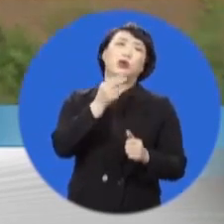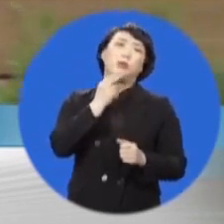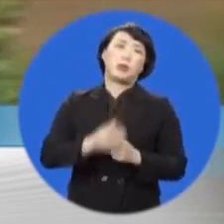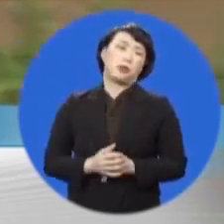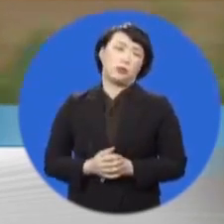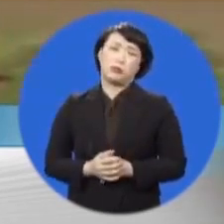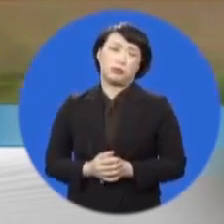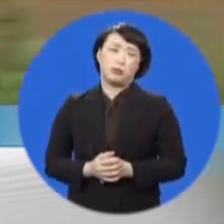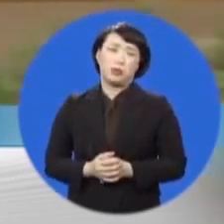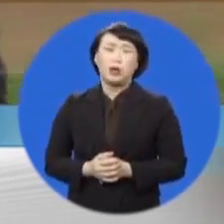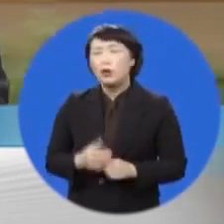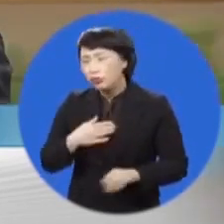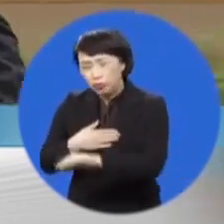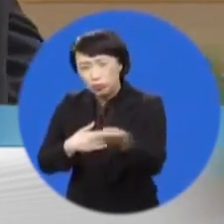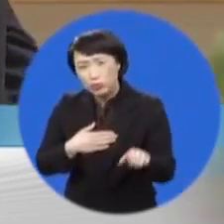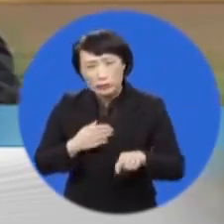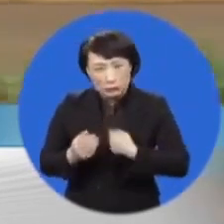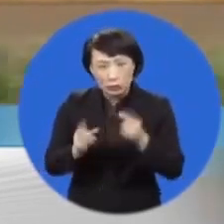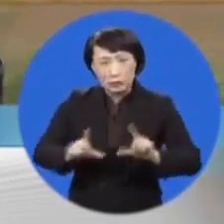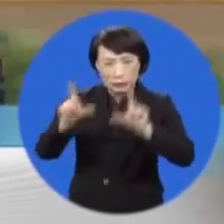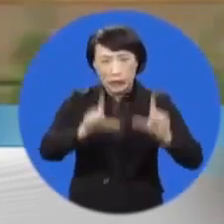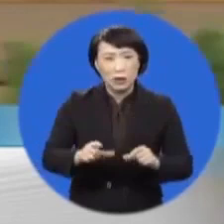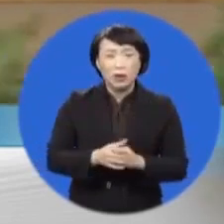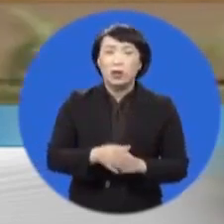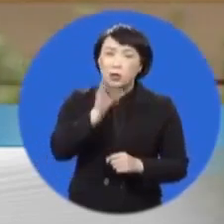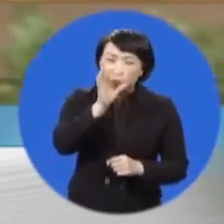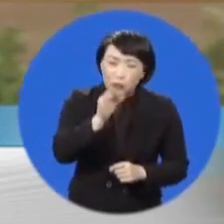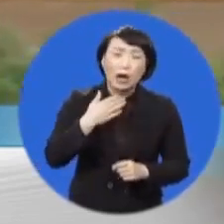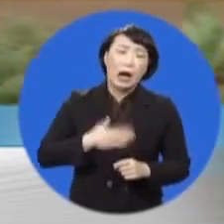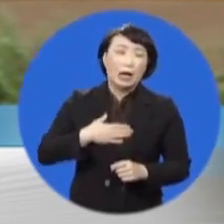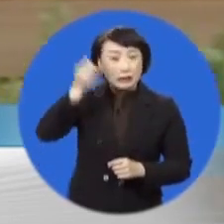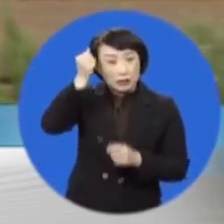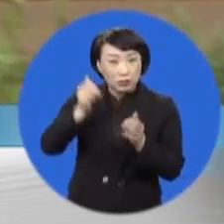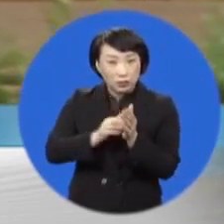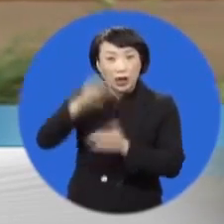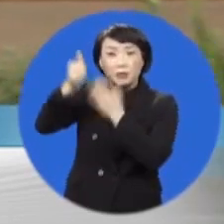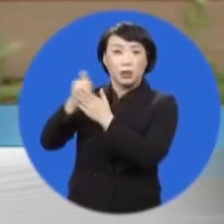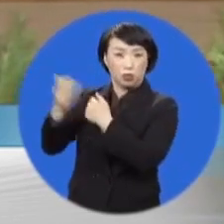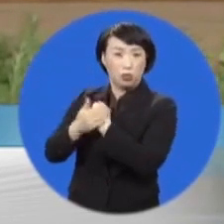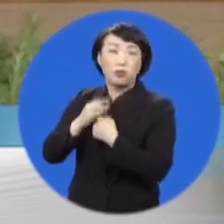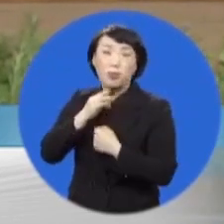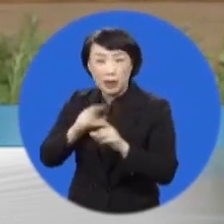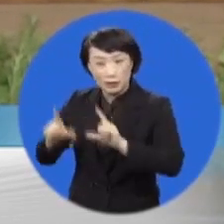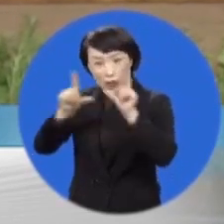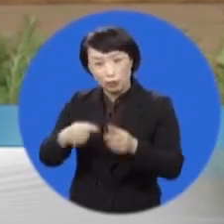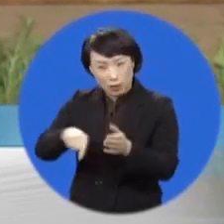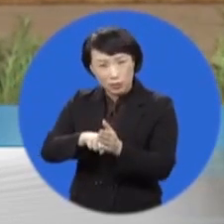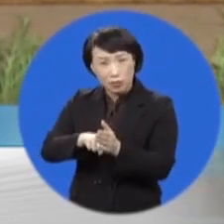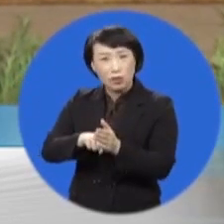말이야 홀연 절대 스스로 살 수 없는 줄 알면서 하나님의 도 모로 팔려고